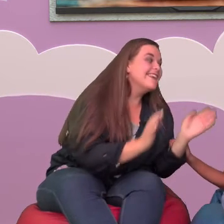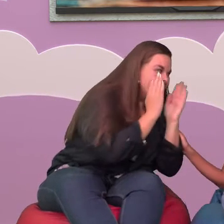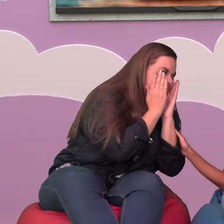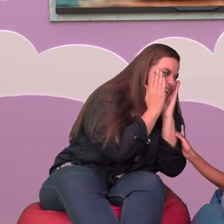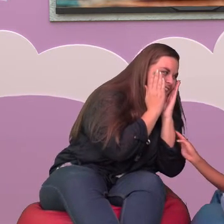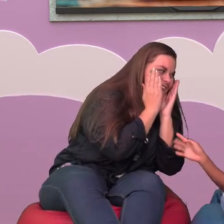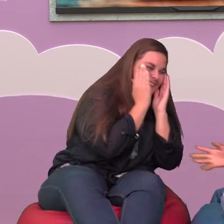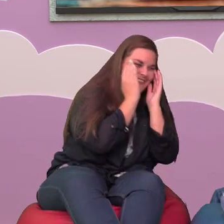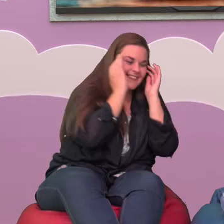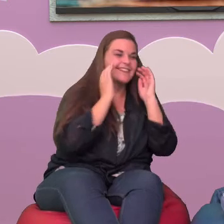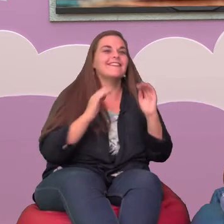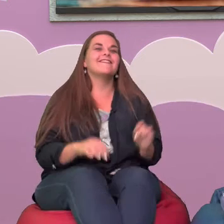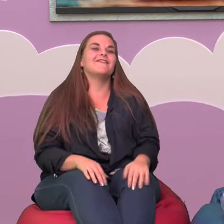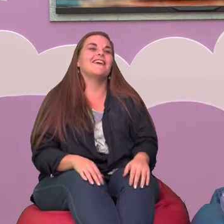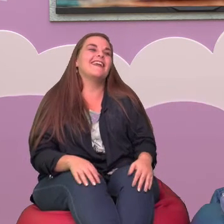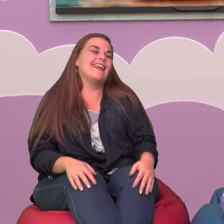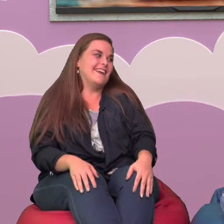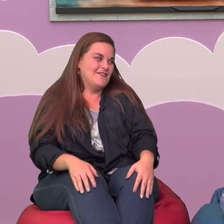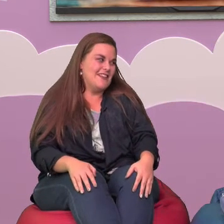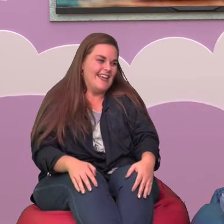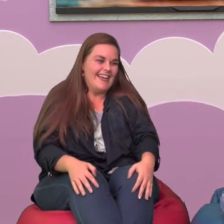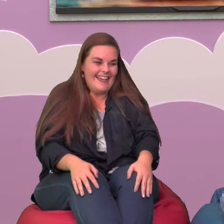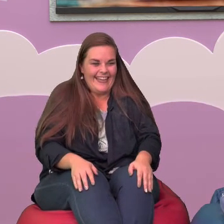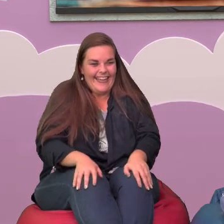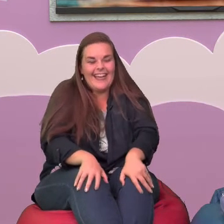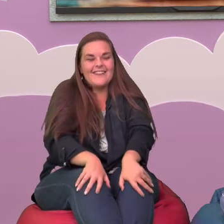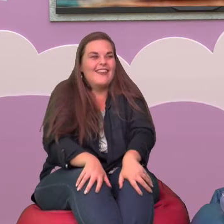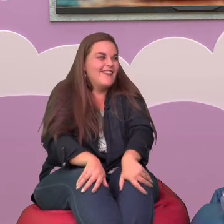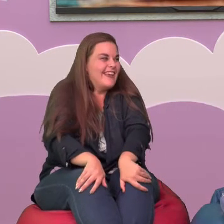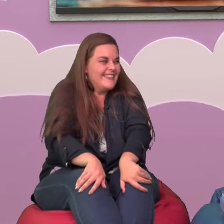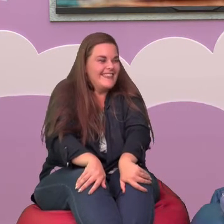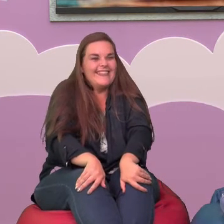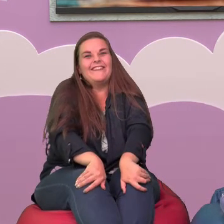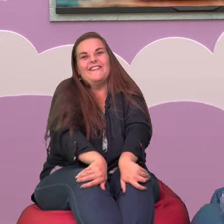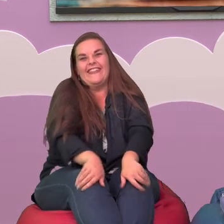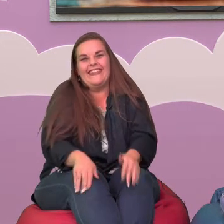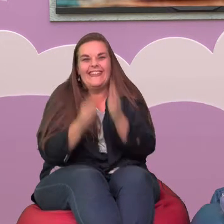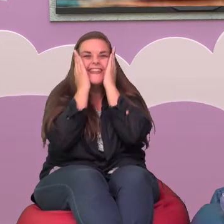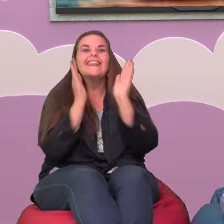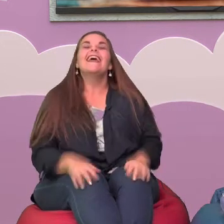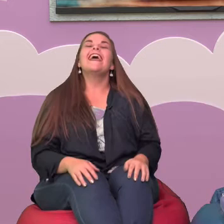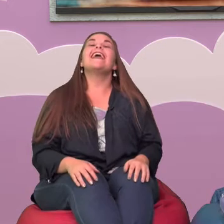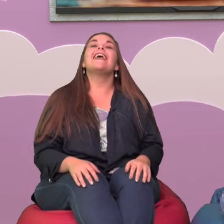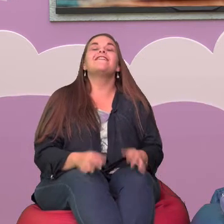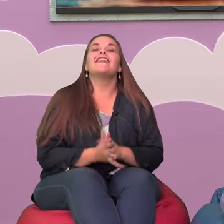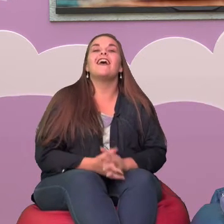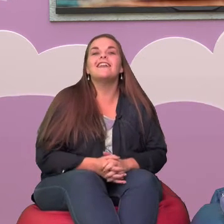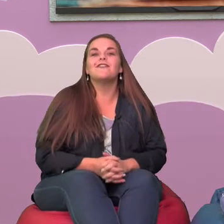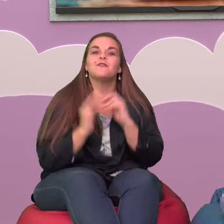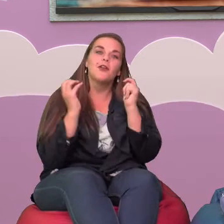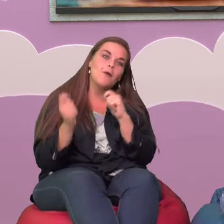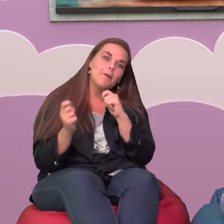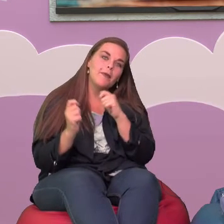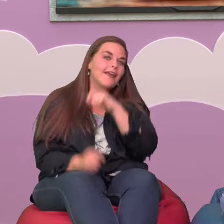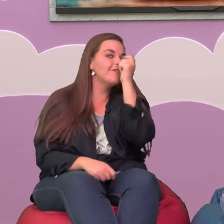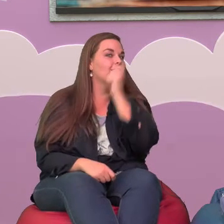Ja! Okay. Daai is 'n baie lekker plek. Ek hou van dit. Ek bly basically daarmee. En vandag leer